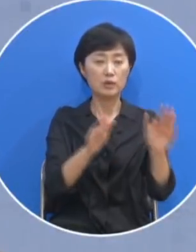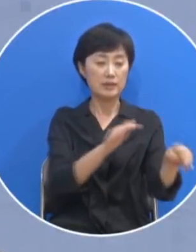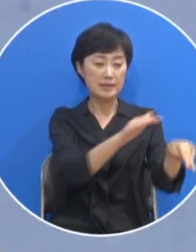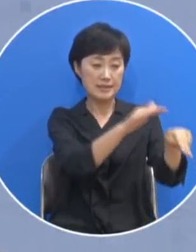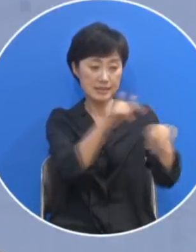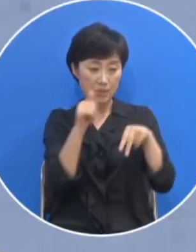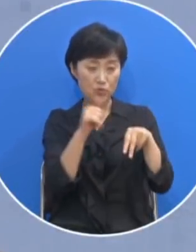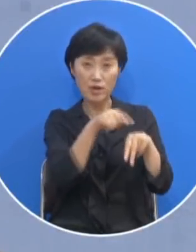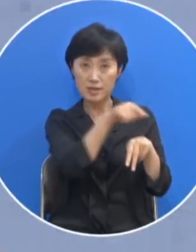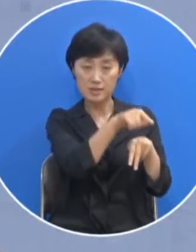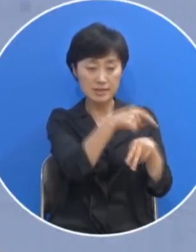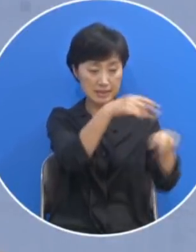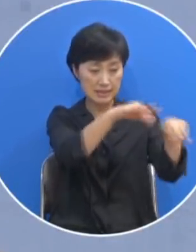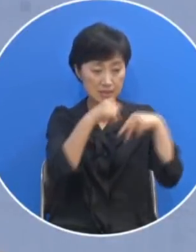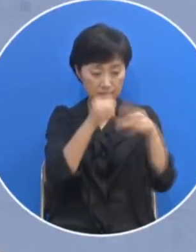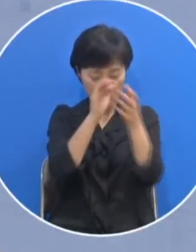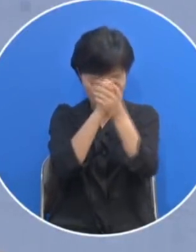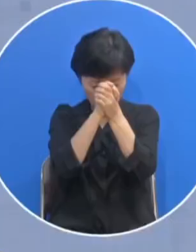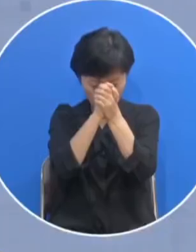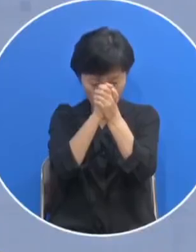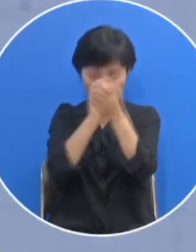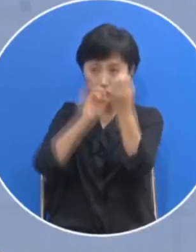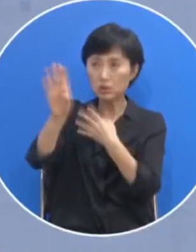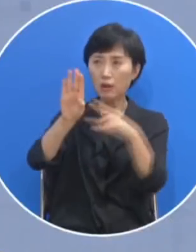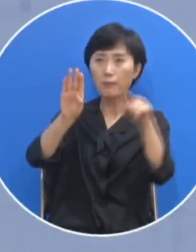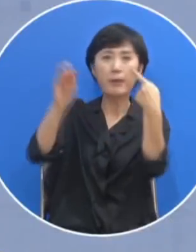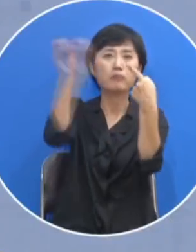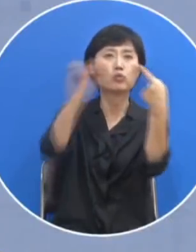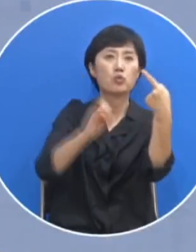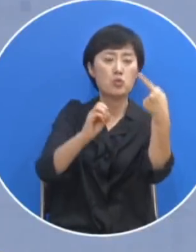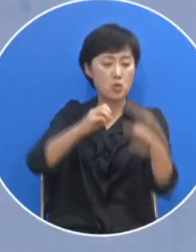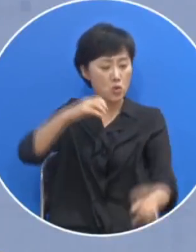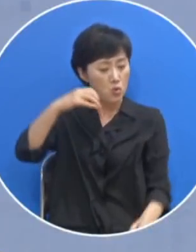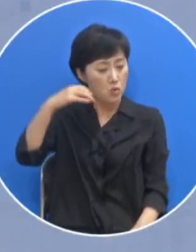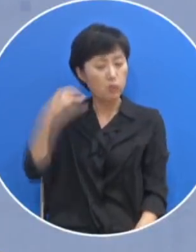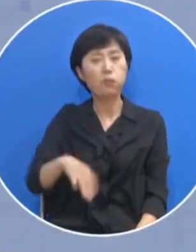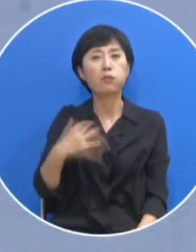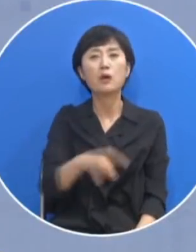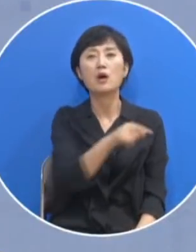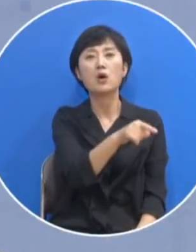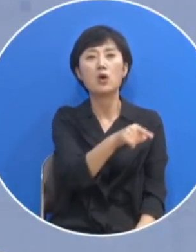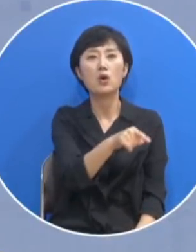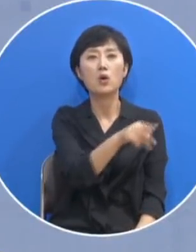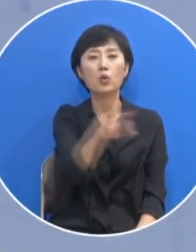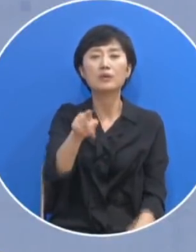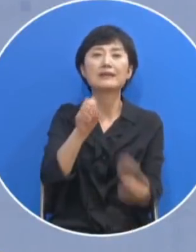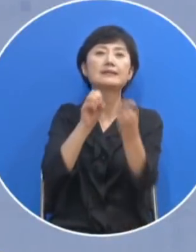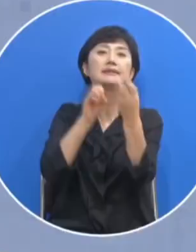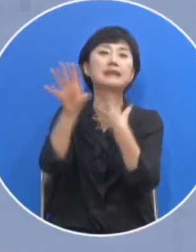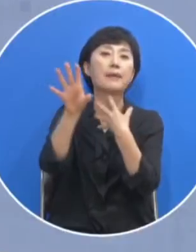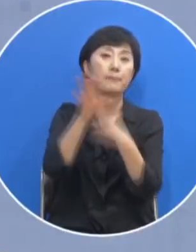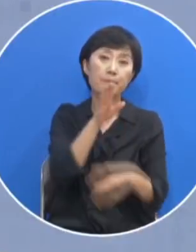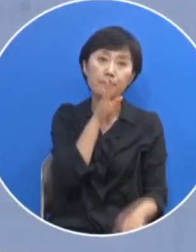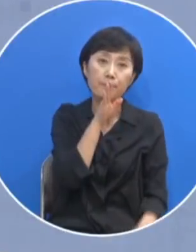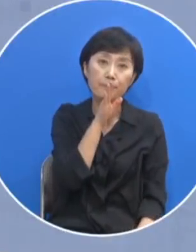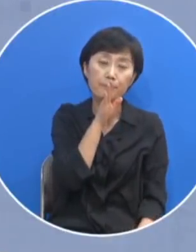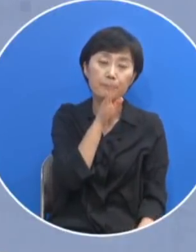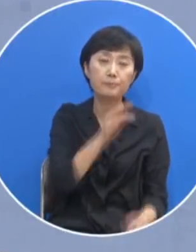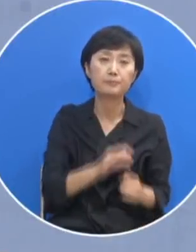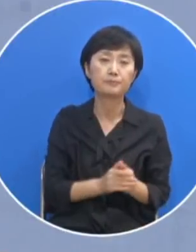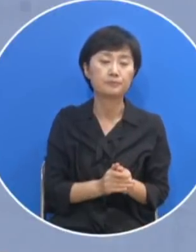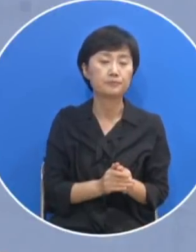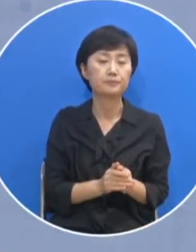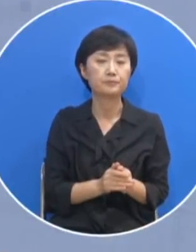하나도 땅에 떨어지지 않은 데 그게 응답 요세 우스터 보이 월세 넌 나의 쓰신거 뭐야 했으면 떨어지듯 거야 는 답이 킹스 그랬어요 뭐